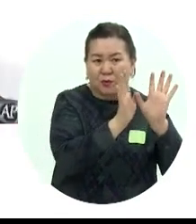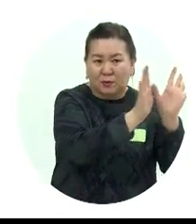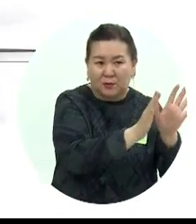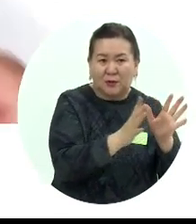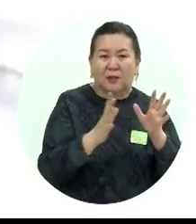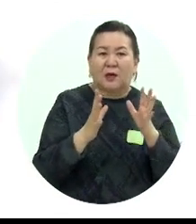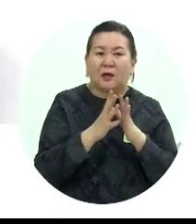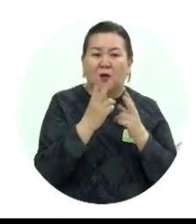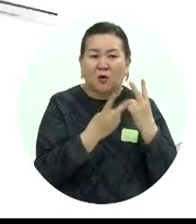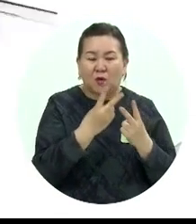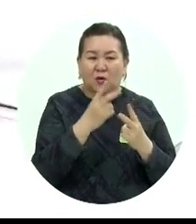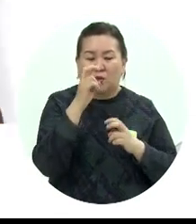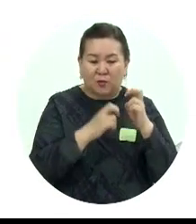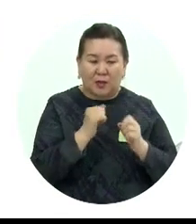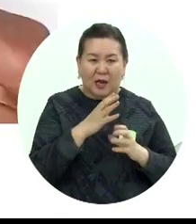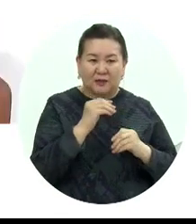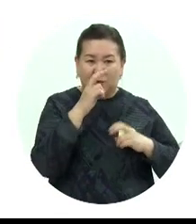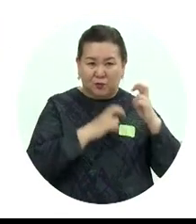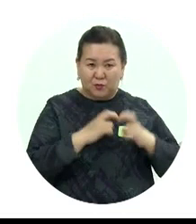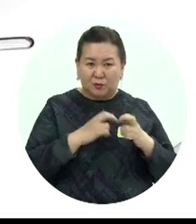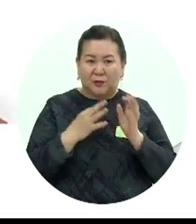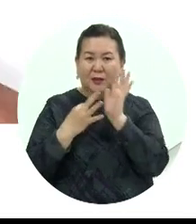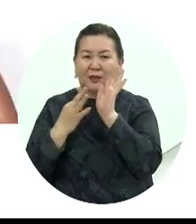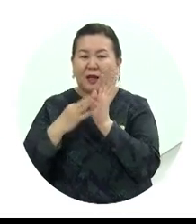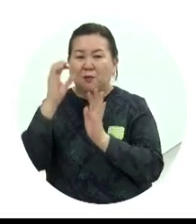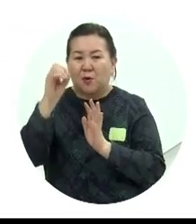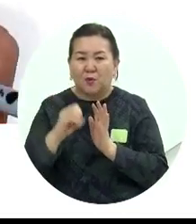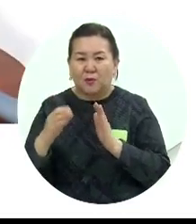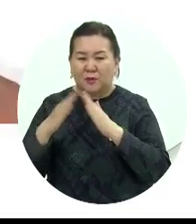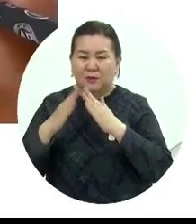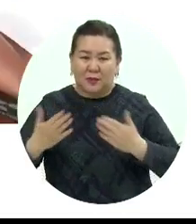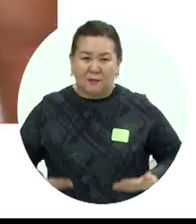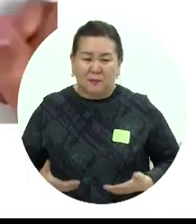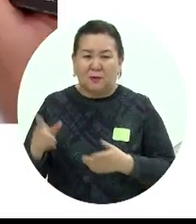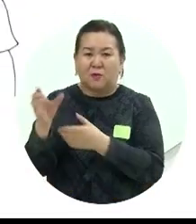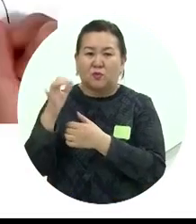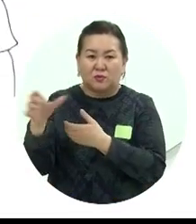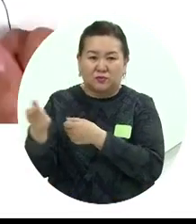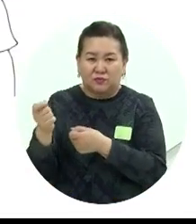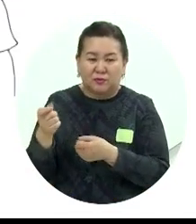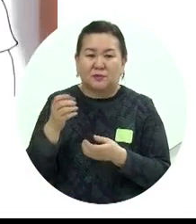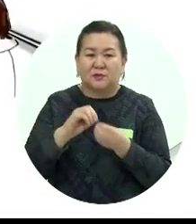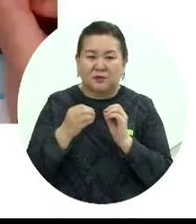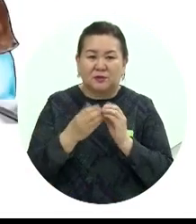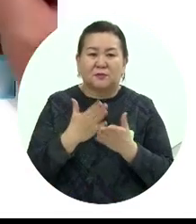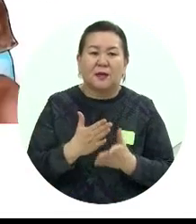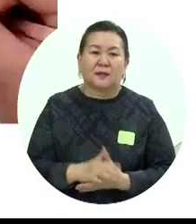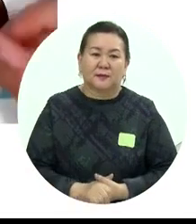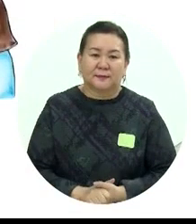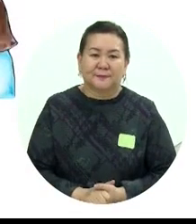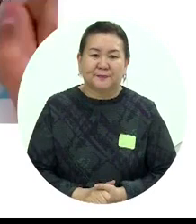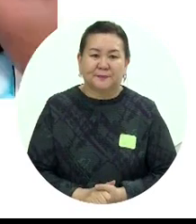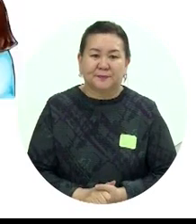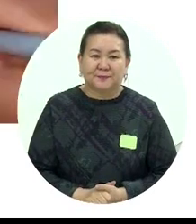за 22% аж үйлдвэрт, за 8% бол ахуйн хэрэглээнд хэрэглэж байна.